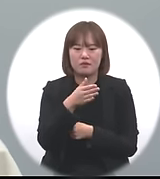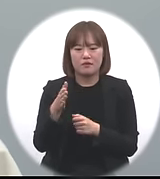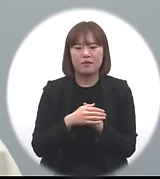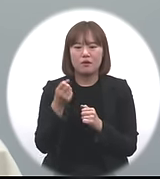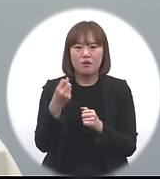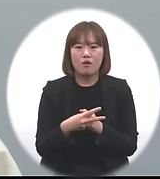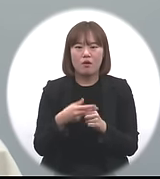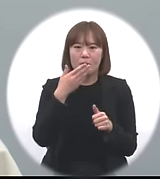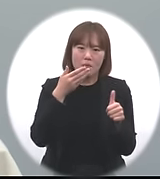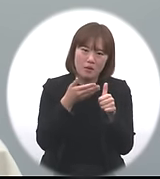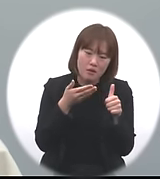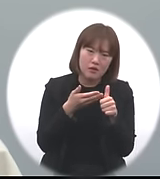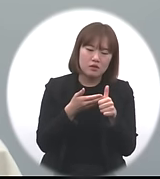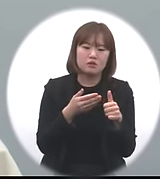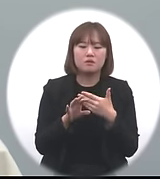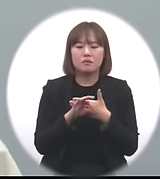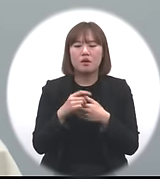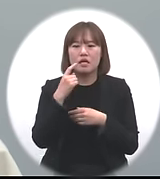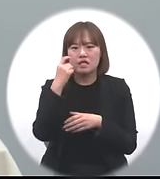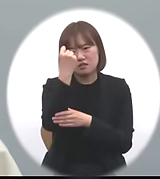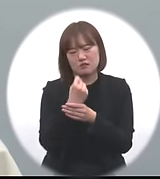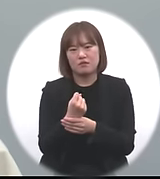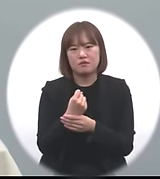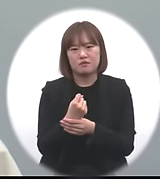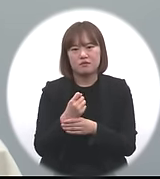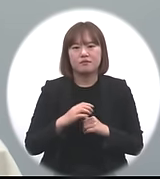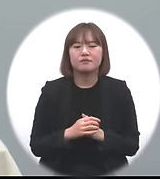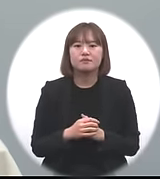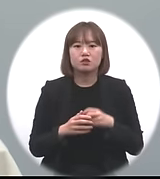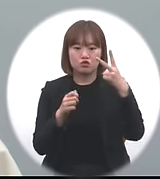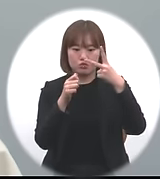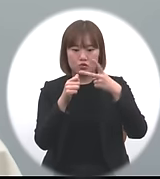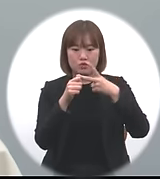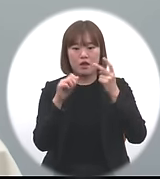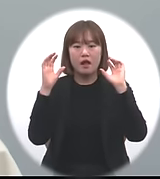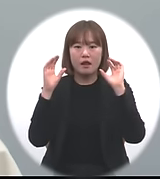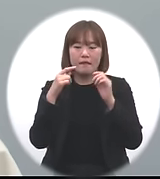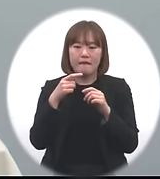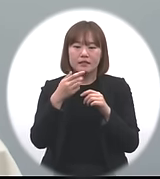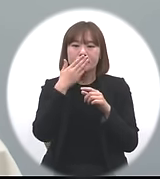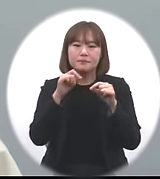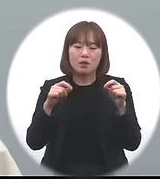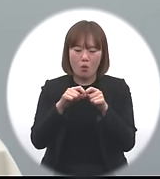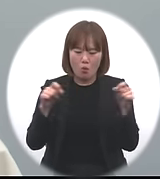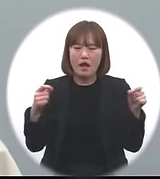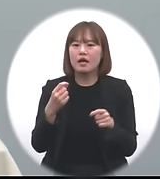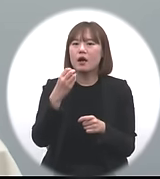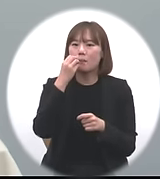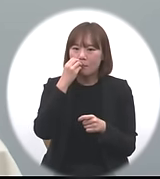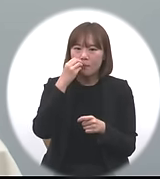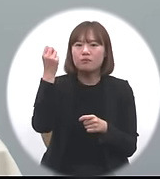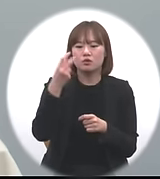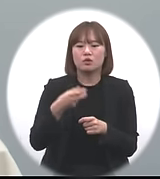거의 없어요. 그런데다가 저렇게 수시로 음식물이 들어가면 애 이가 썩을 수밖에 없는 거죠. 자, 두 번째는 음식물을 얼마나 오랫동안